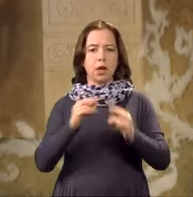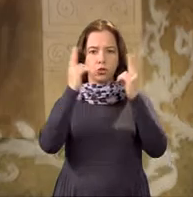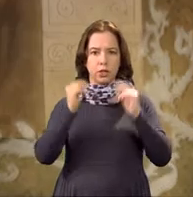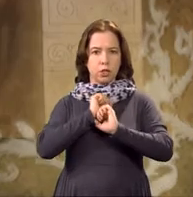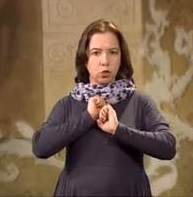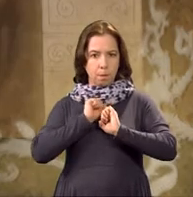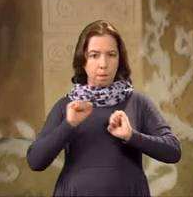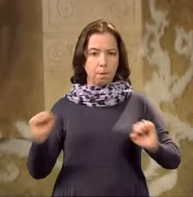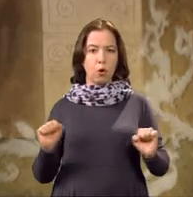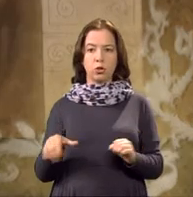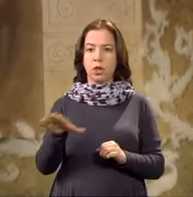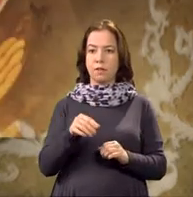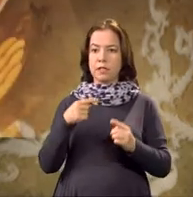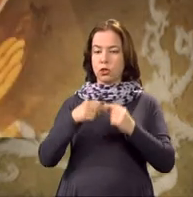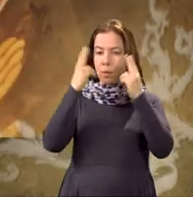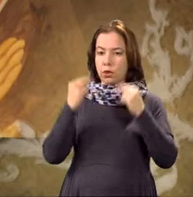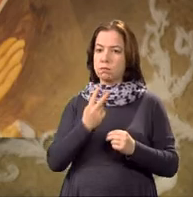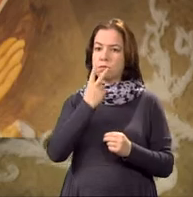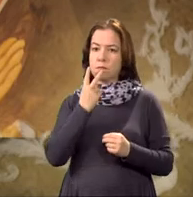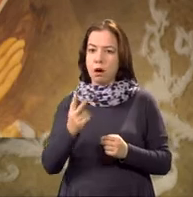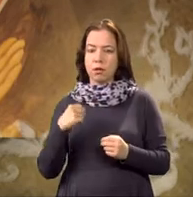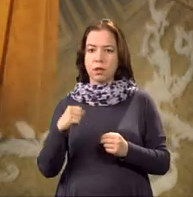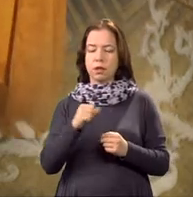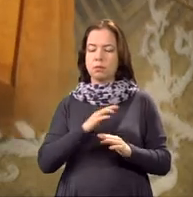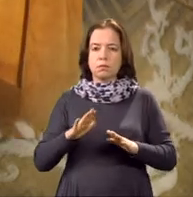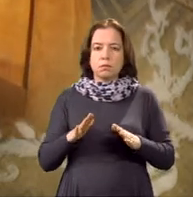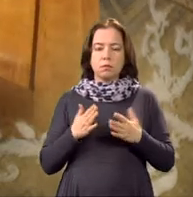спасіння душі в молитві та смиренні.